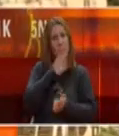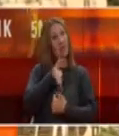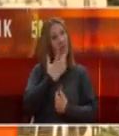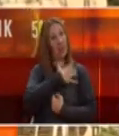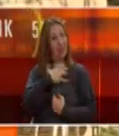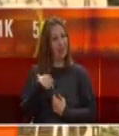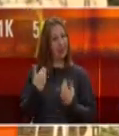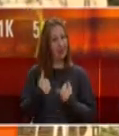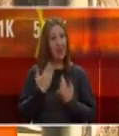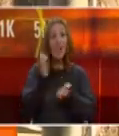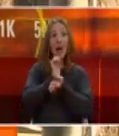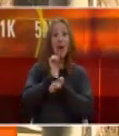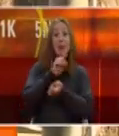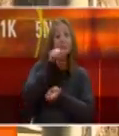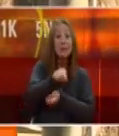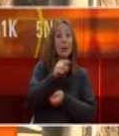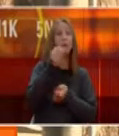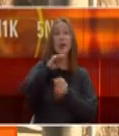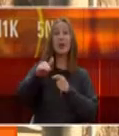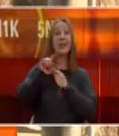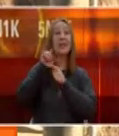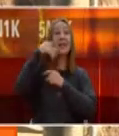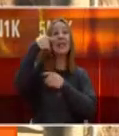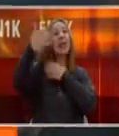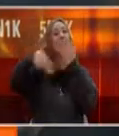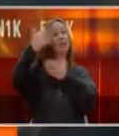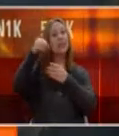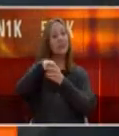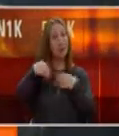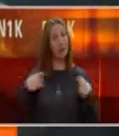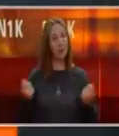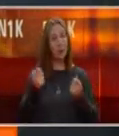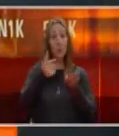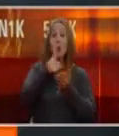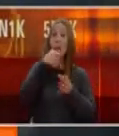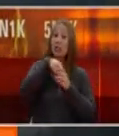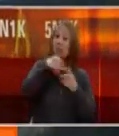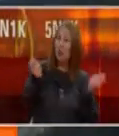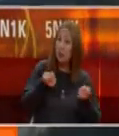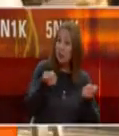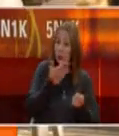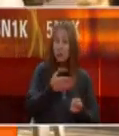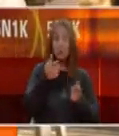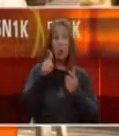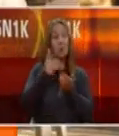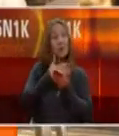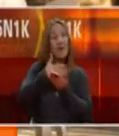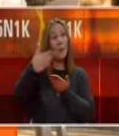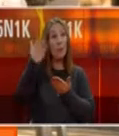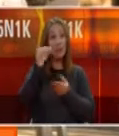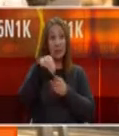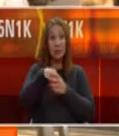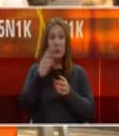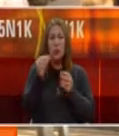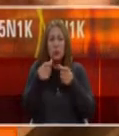biliyorsunuz. Evet. Hem ailemize çocuklarımızın geleceği için uğraşıyoruz. Hem köyümüz için uğraşıyoruz. Köyümüzün devamını sürdürebilmek için.